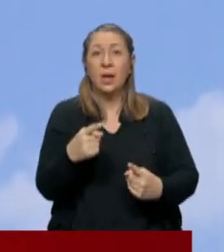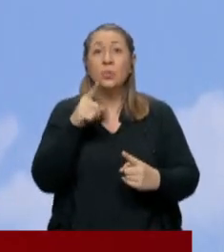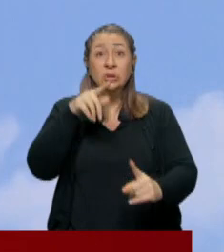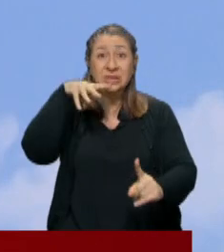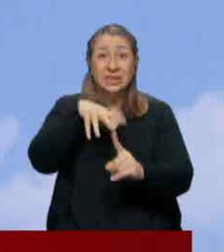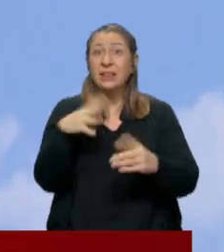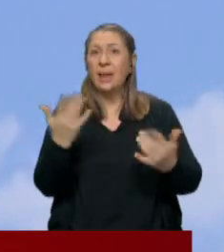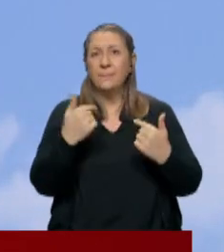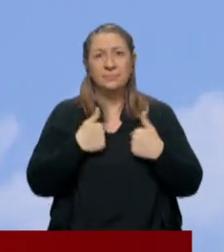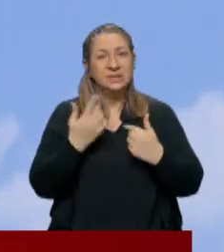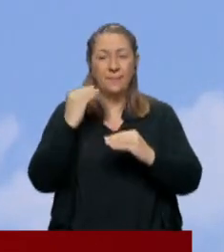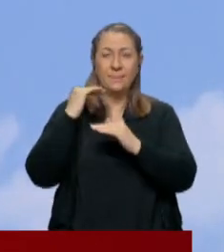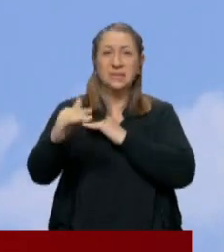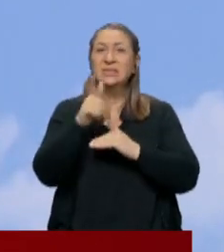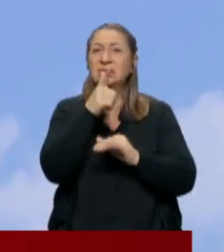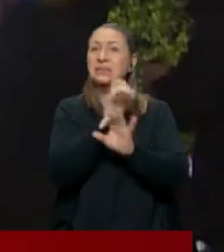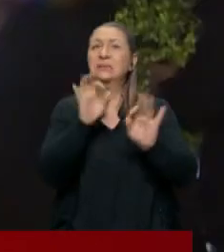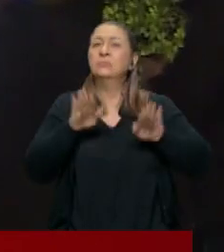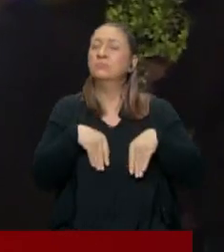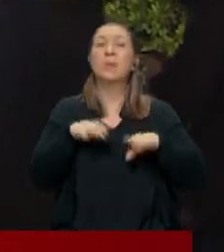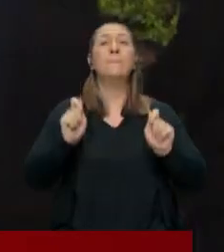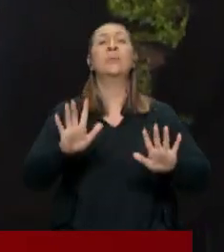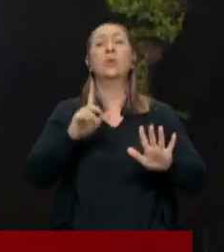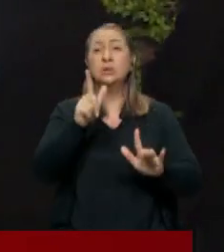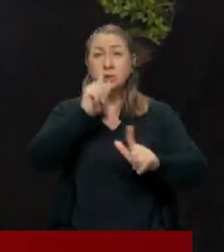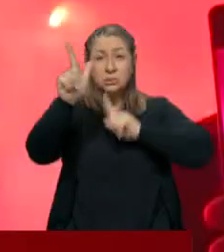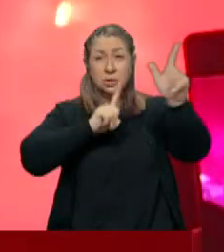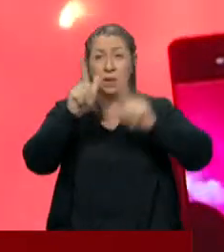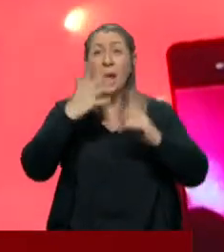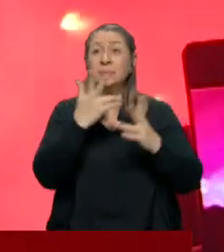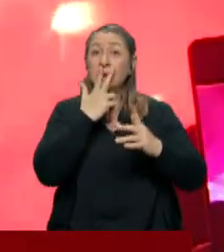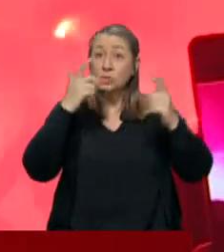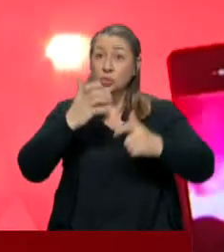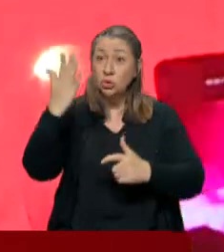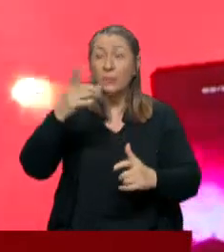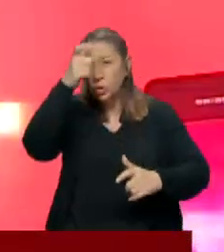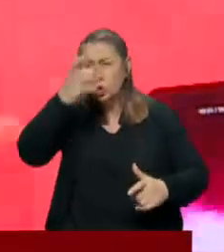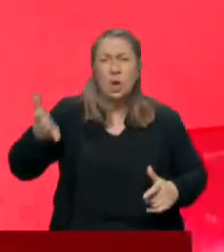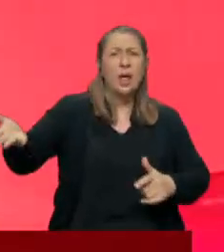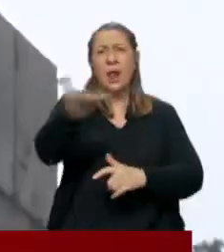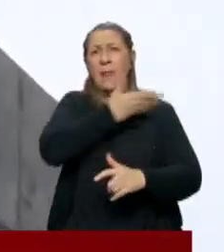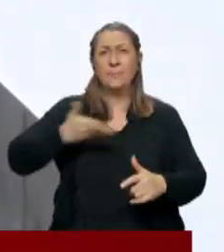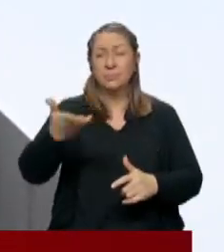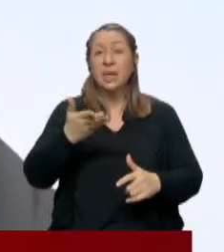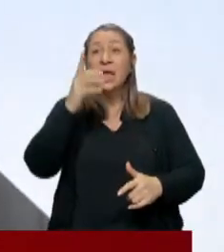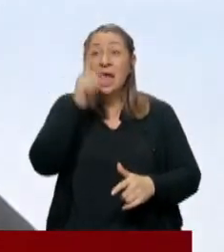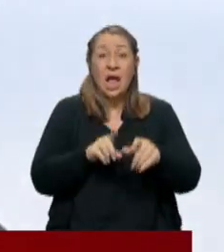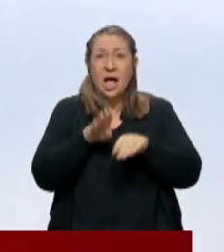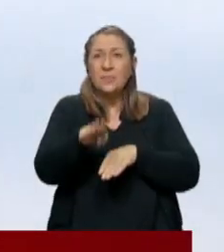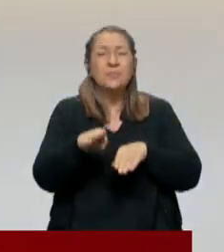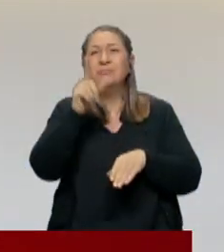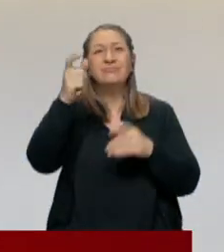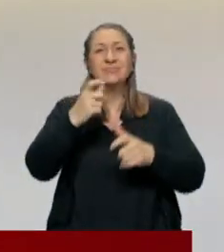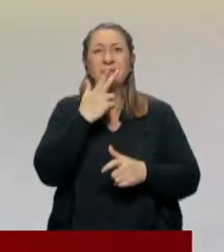bu saldırılara ne Biz ne milletimiz sessiz kalmaz O Ses günlerde yükseliyor hem Samsun'dan hem de Türkiye'nin dört bir yanından ilk